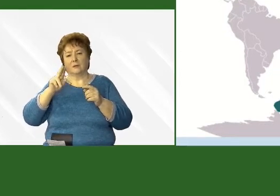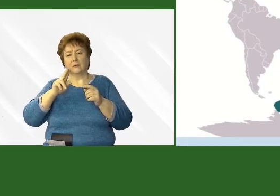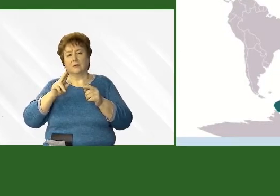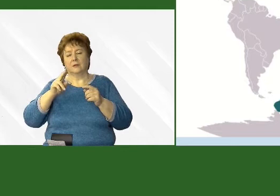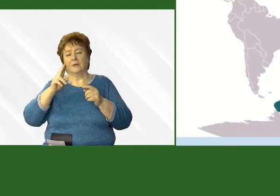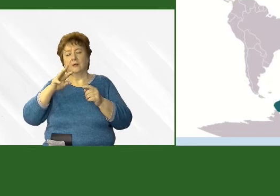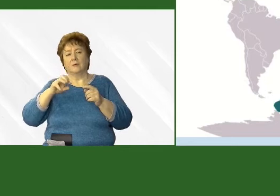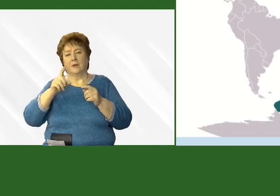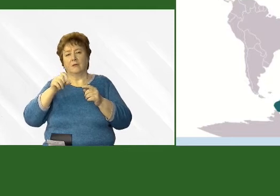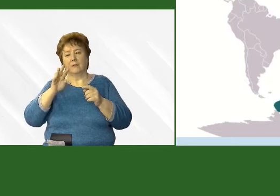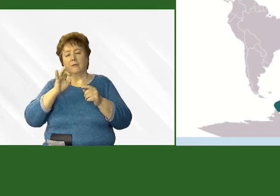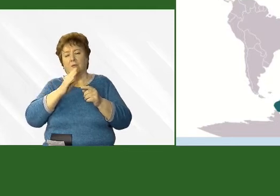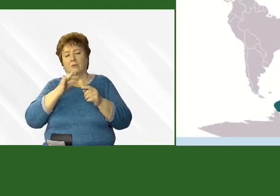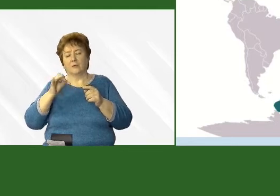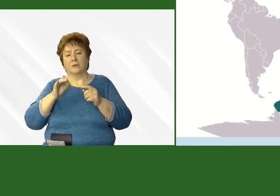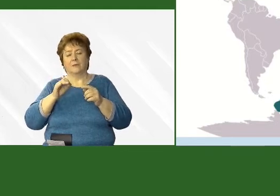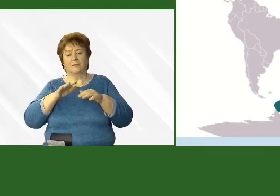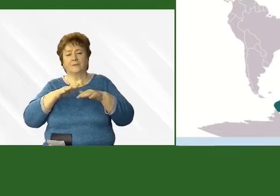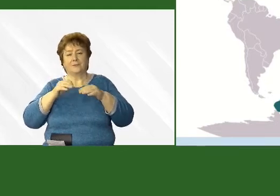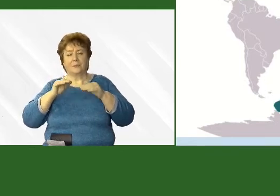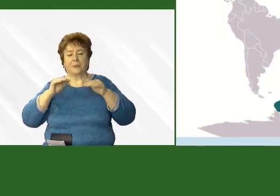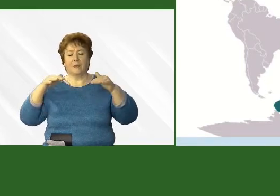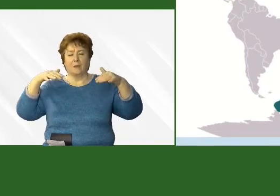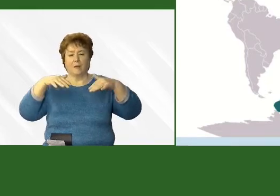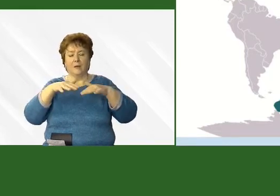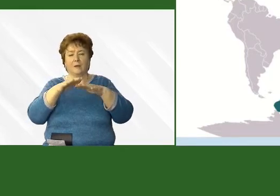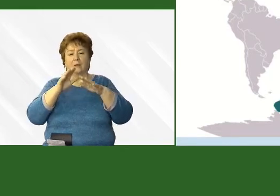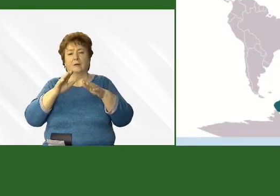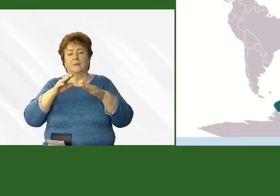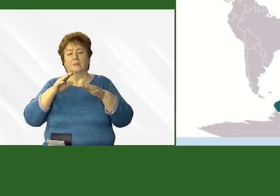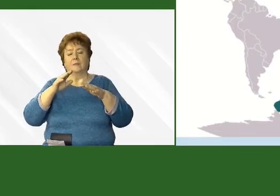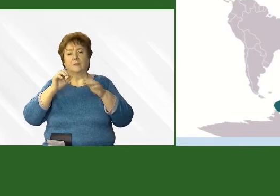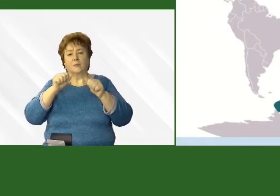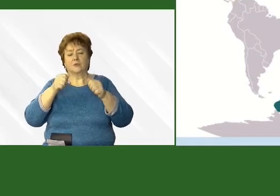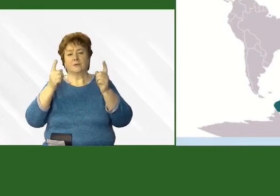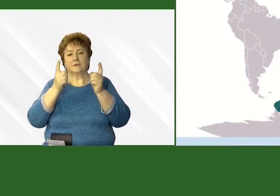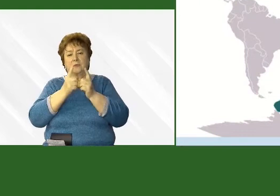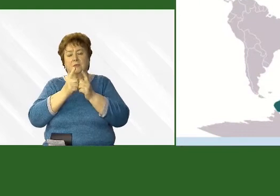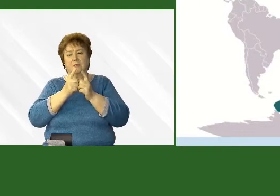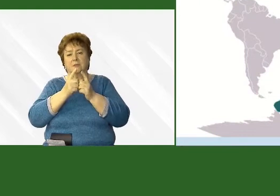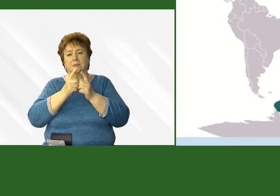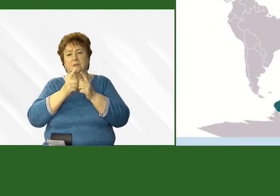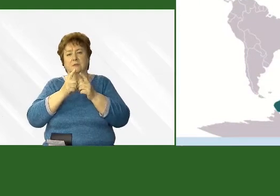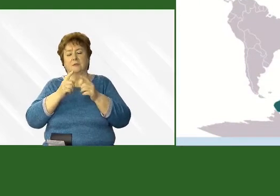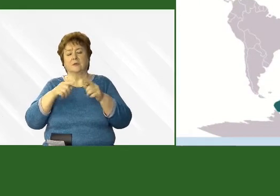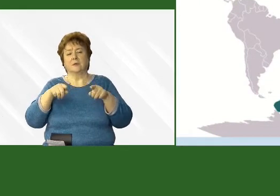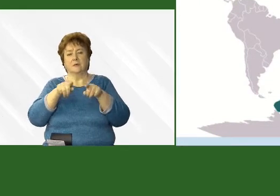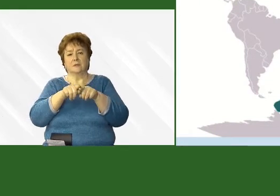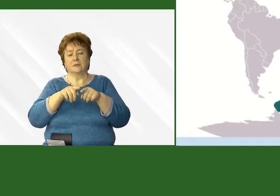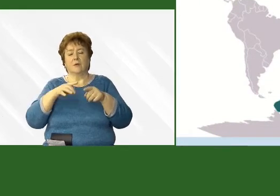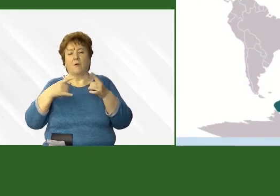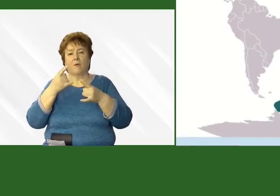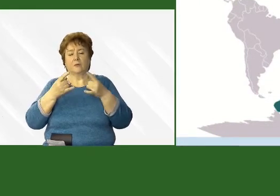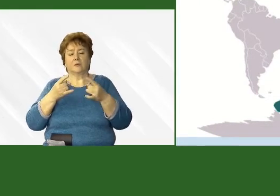и Макуори. Кочующих особей кергеленского морского котика можно встретить в значительном количестве также на